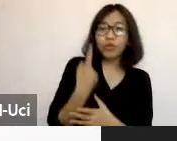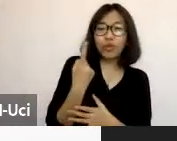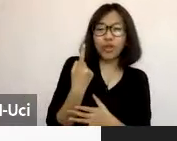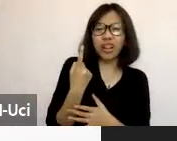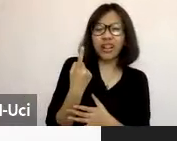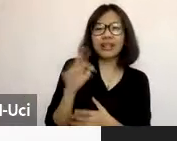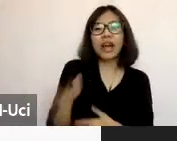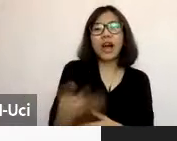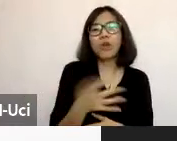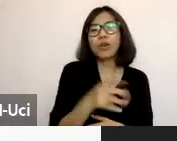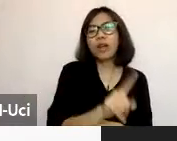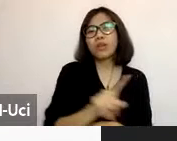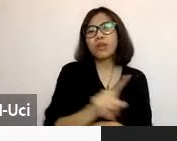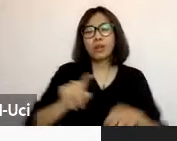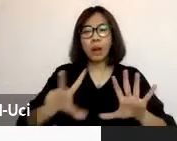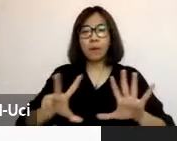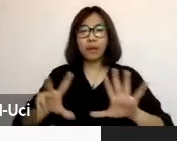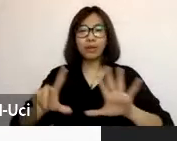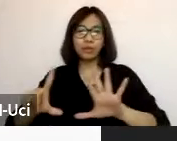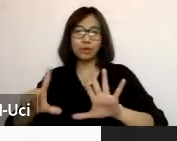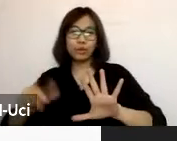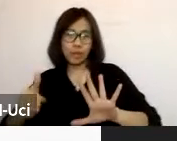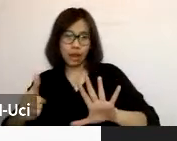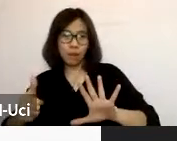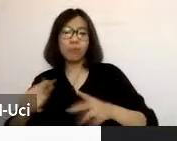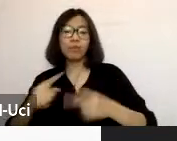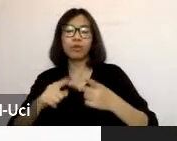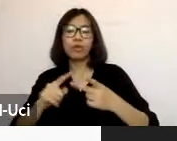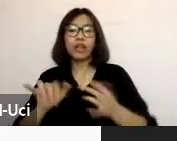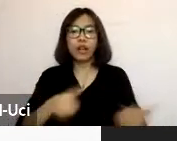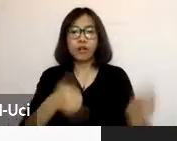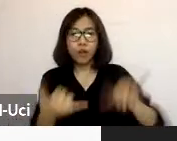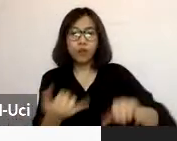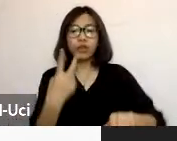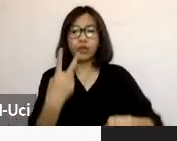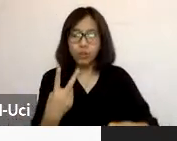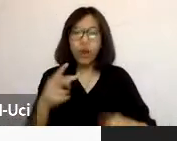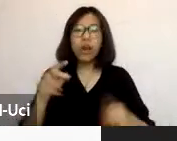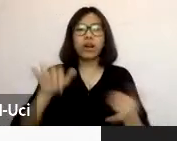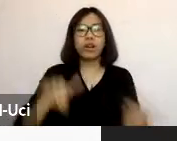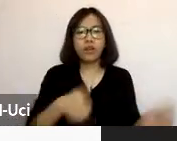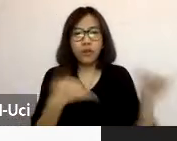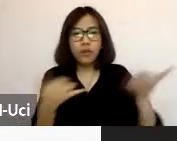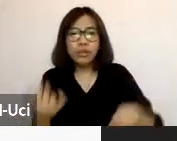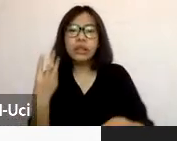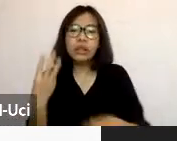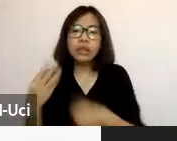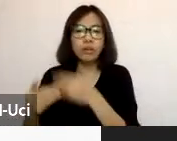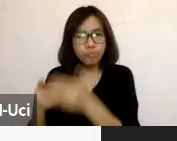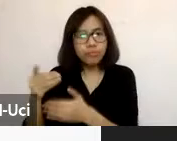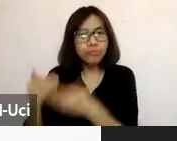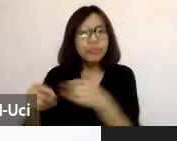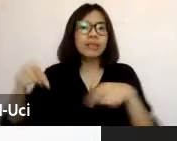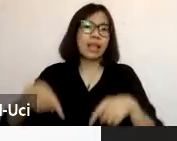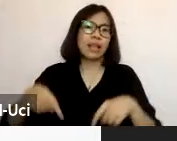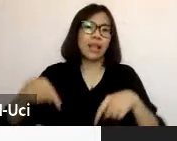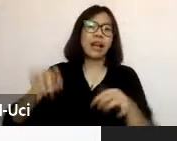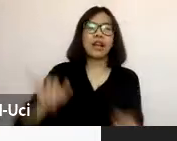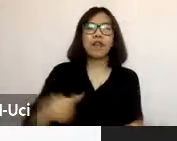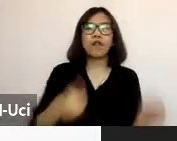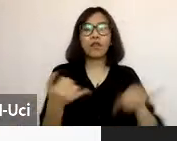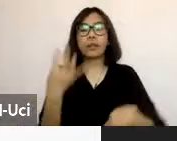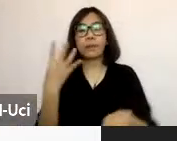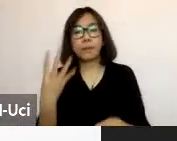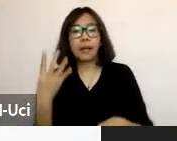itu juga revolusi industri kedua dan revolusi industri ketiga nah tetapi karena